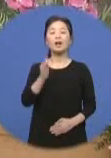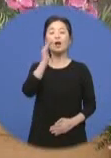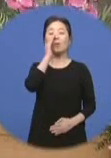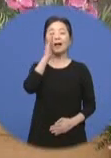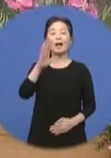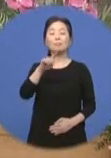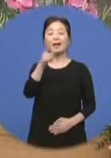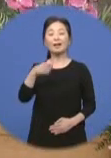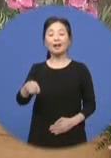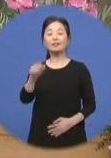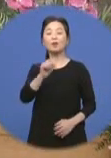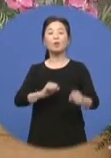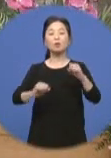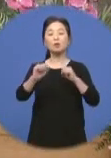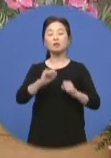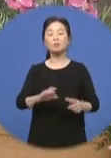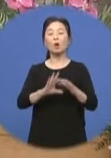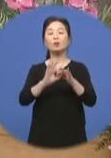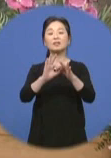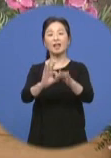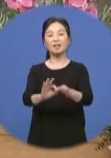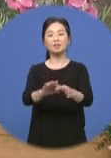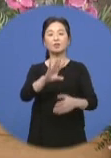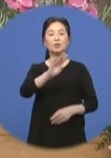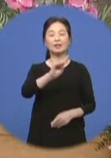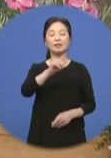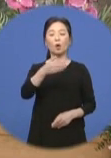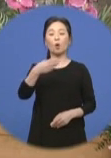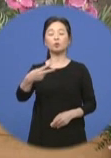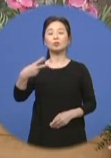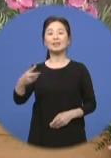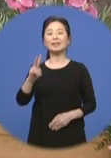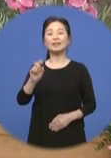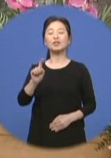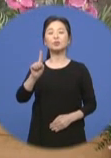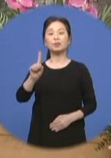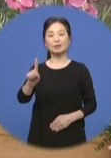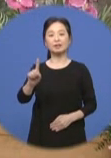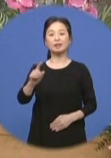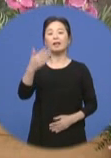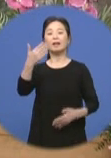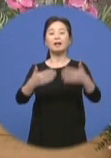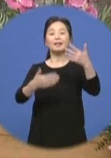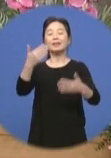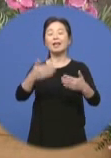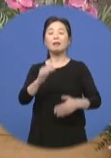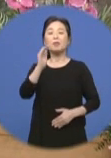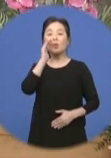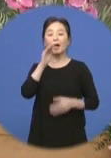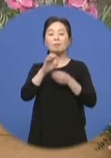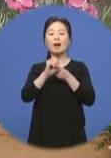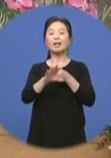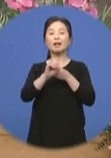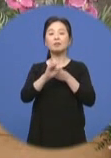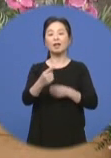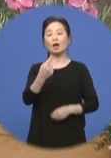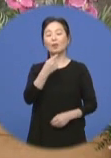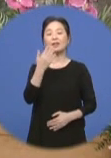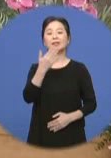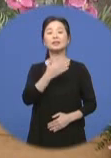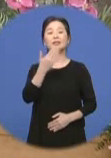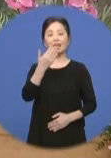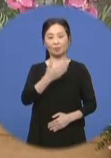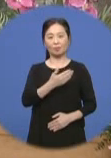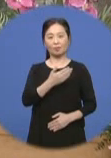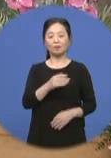和歌山県の取り組みをお伝えする紀の国21、テレビ和歌山アナウンサーの佐藤瑞穂です。それでは早速今週